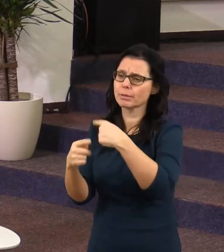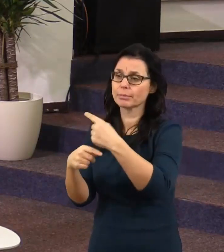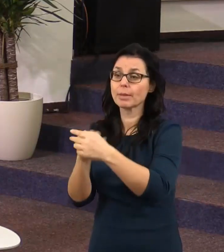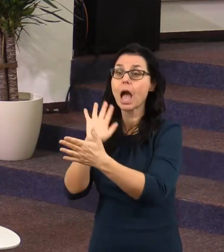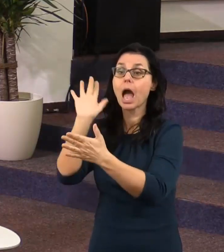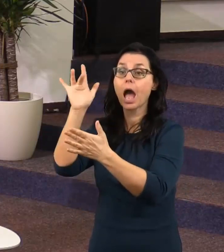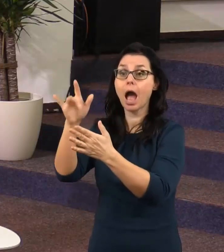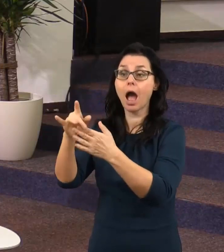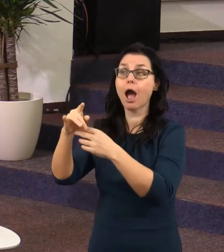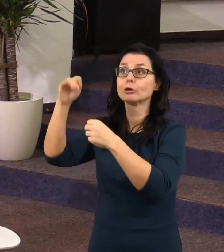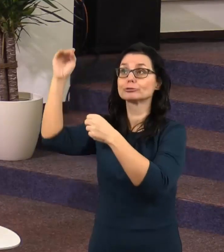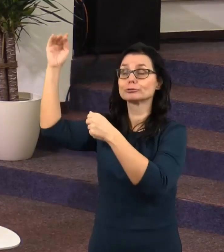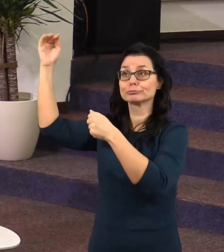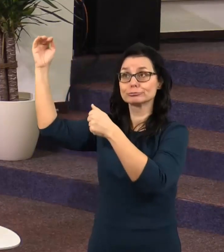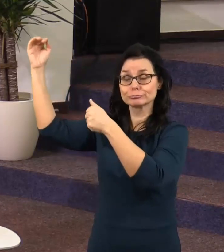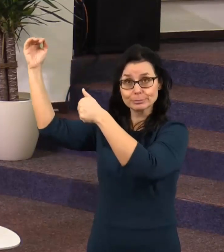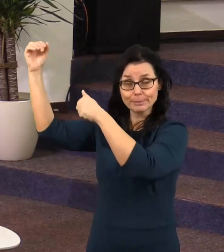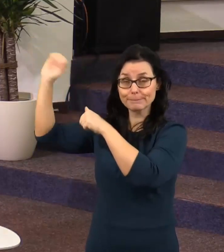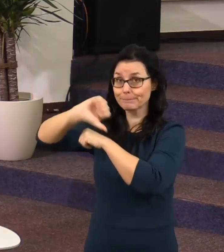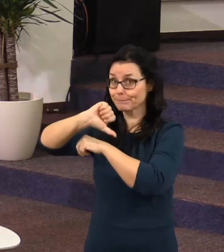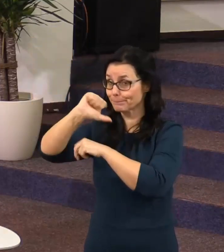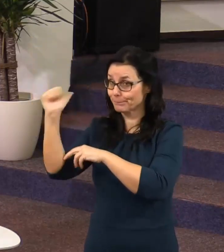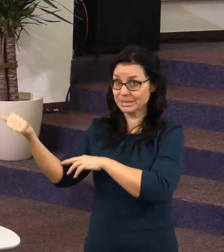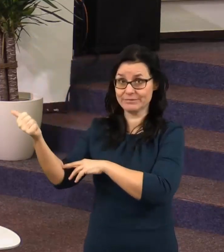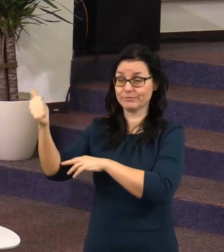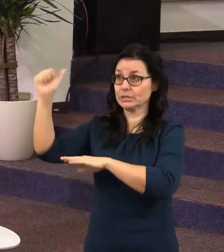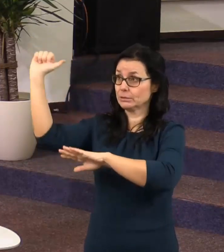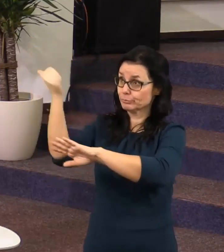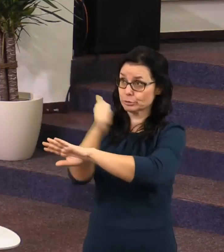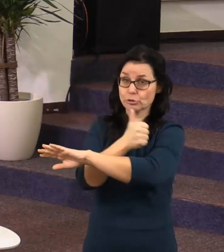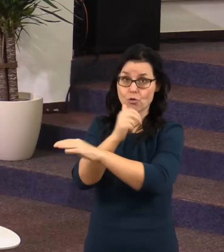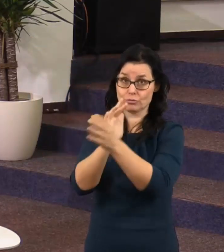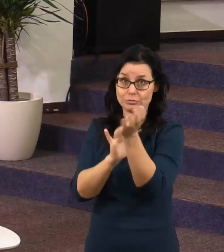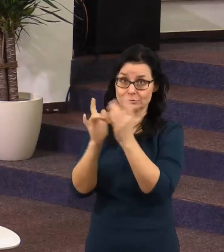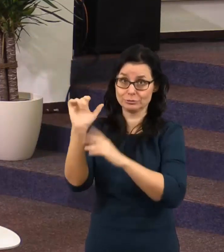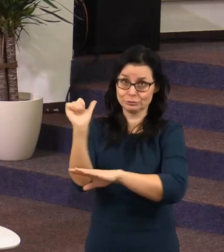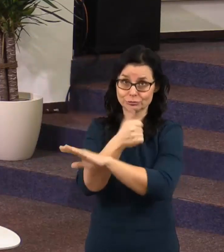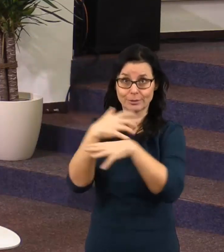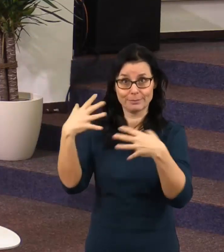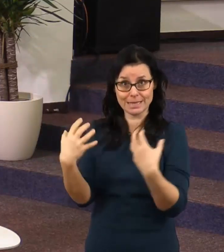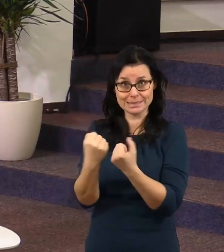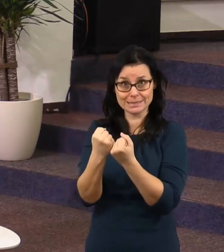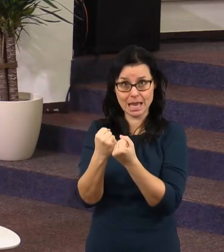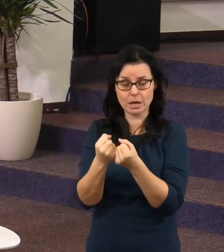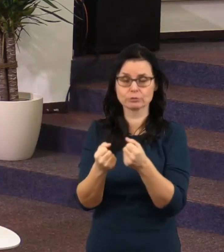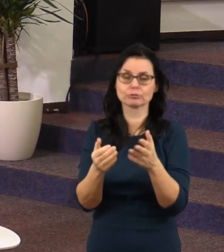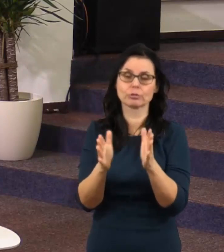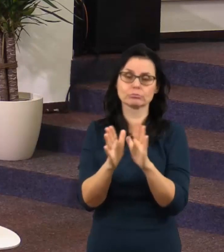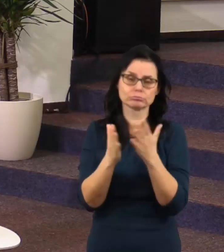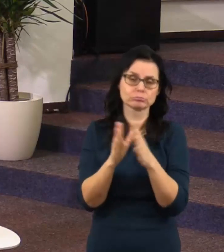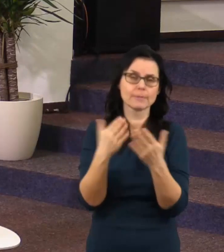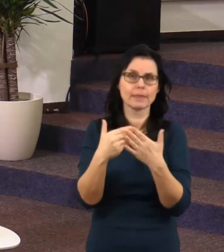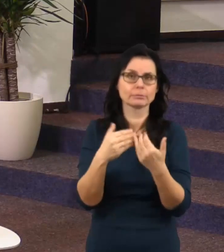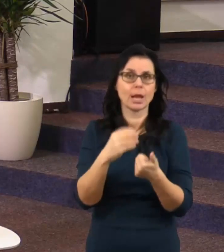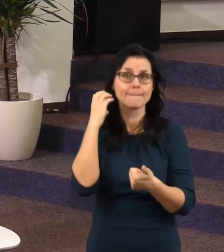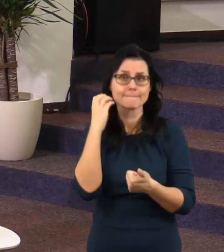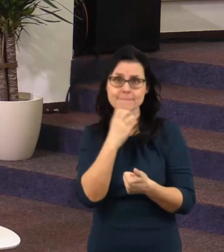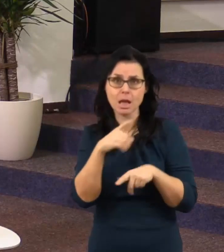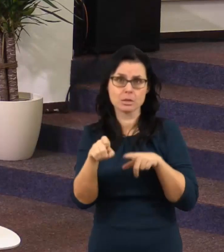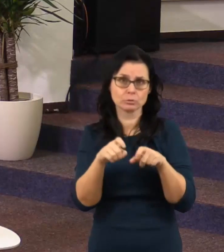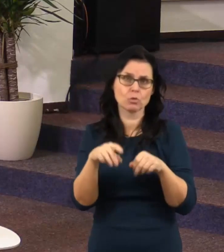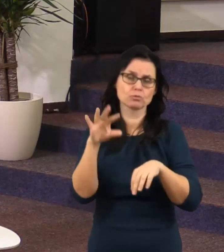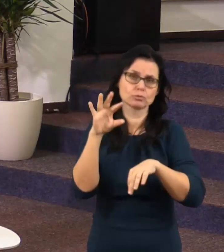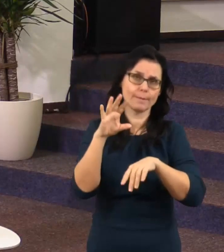příchod Mesiáše, první příchod Mesiáše, o kterém píší knihy Matouš, Marek,